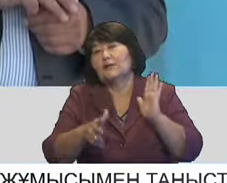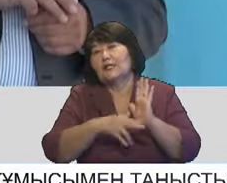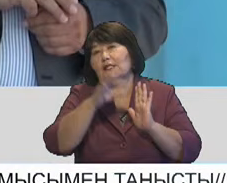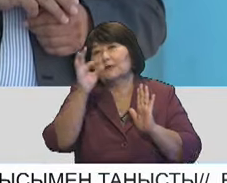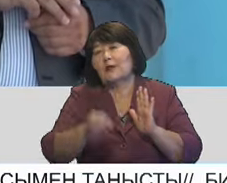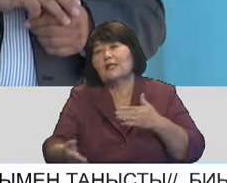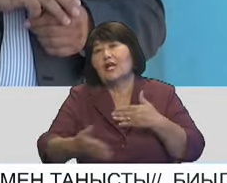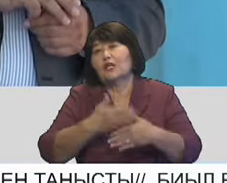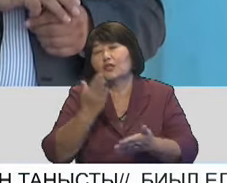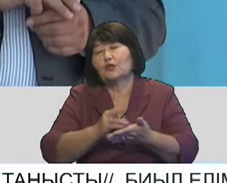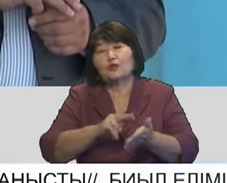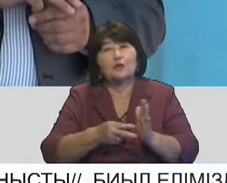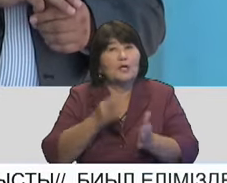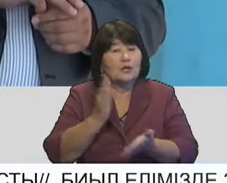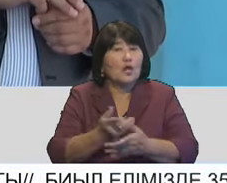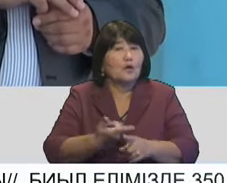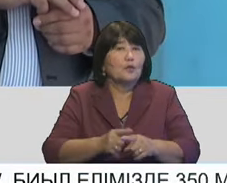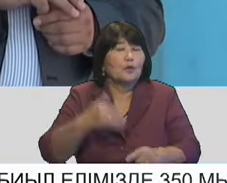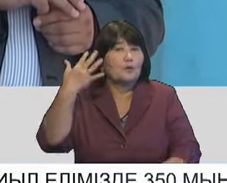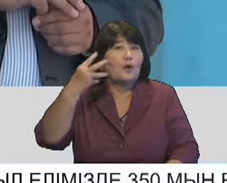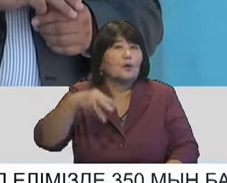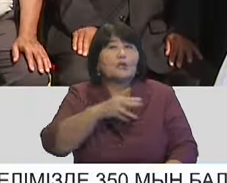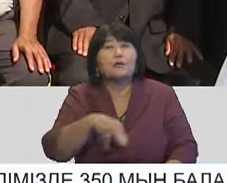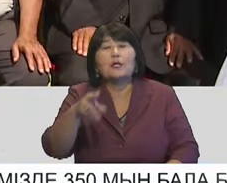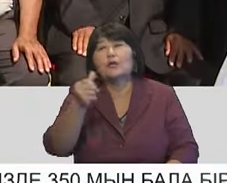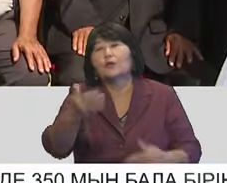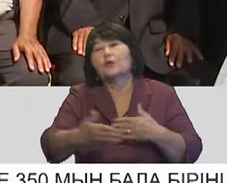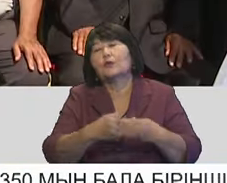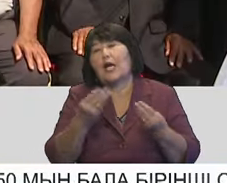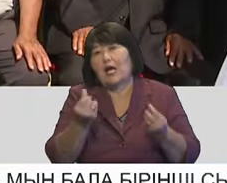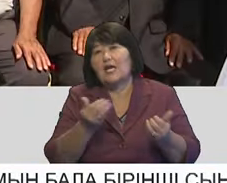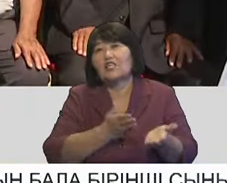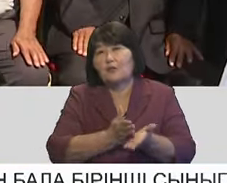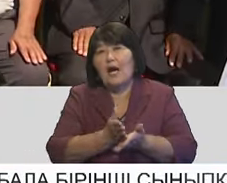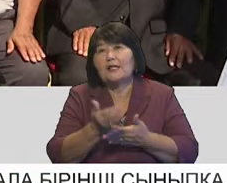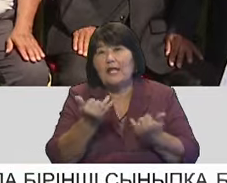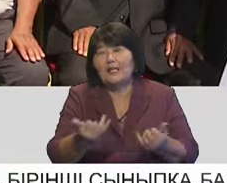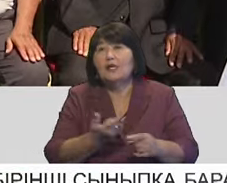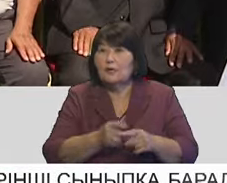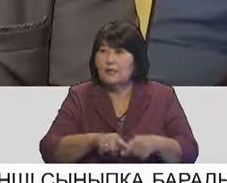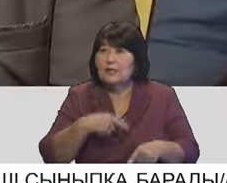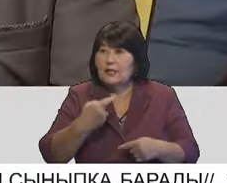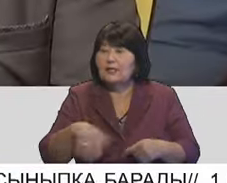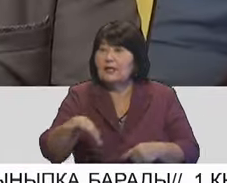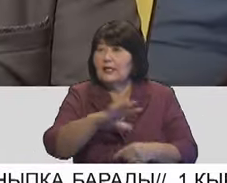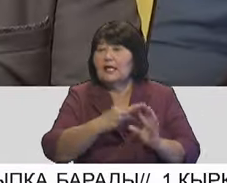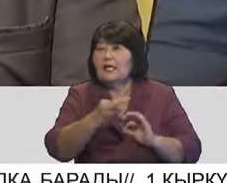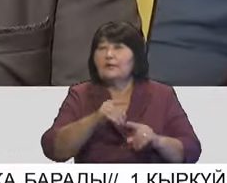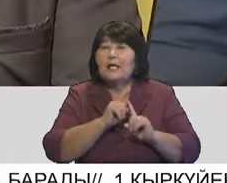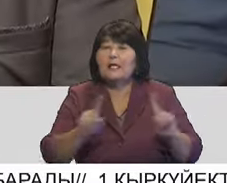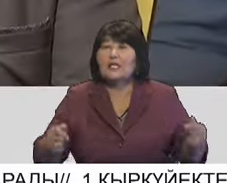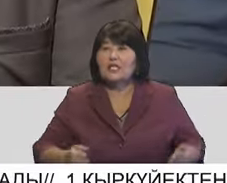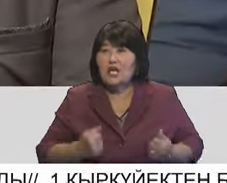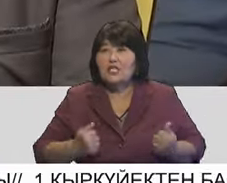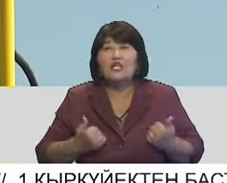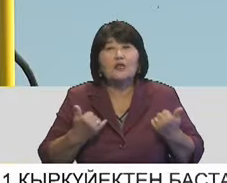78%-ға жеткізу межесі тұр. Бұл мақсатқа 30 миллиард теңгеге жуық қаржы бағытталған. Әсіресе елді мекендерге ерекше екпін